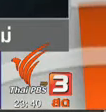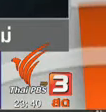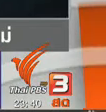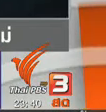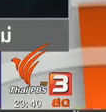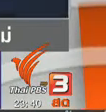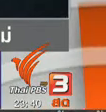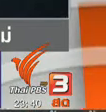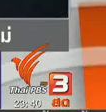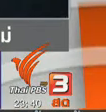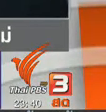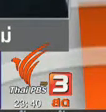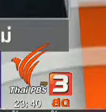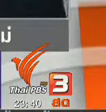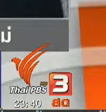hope.